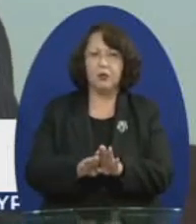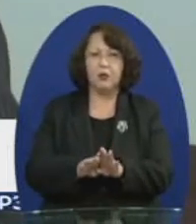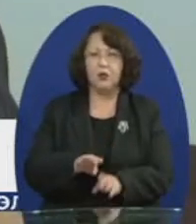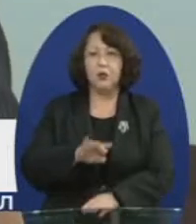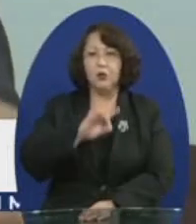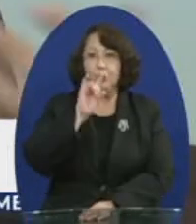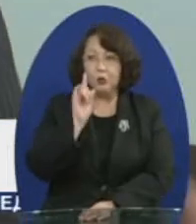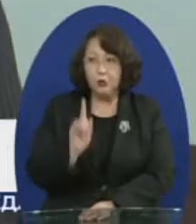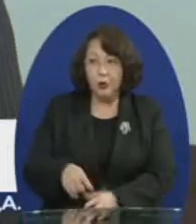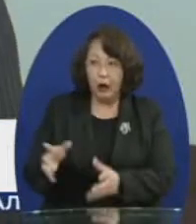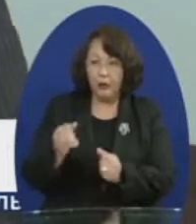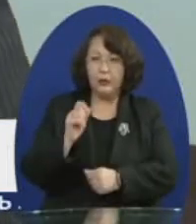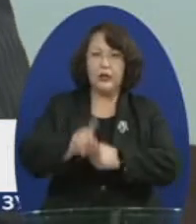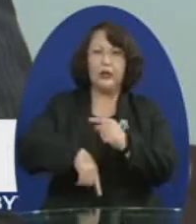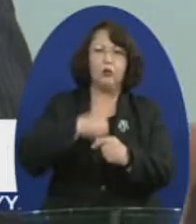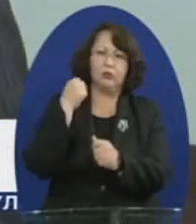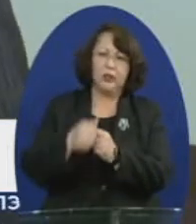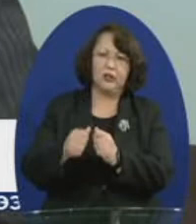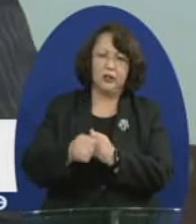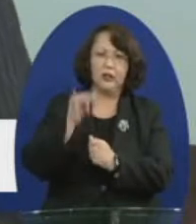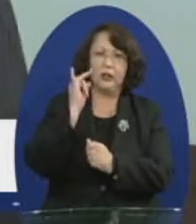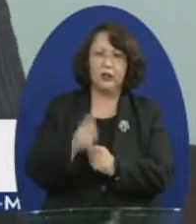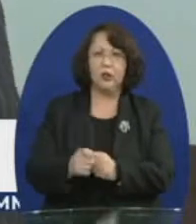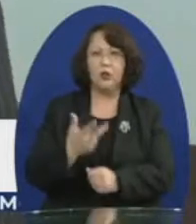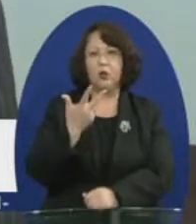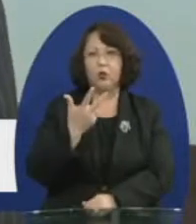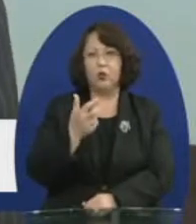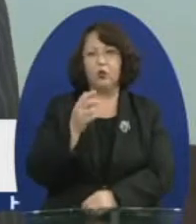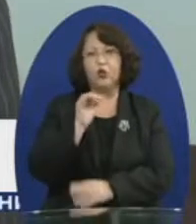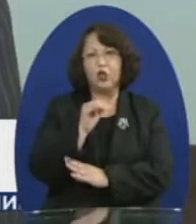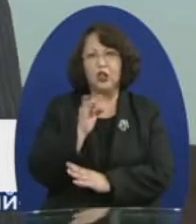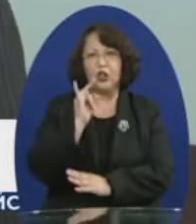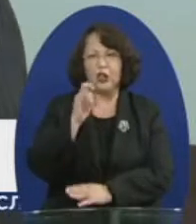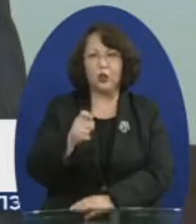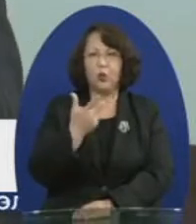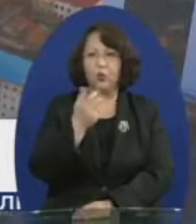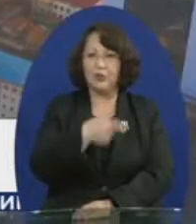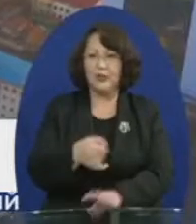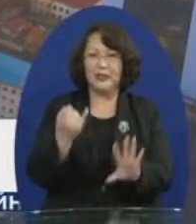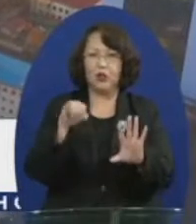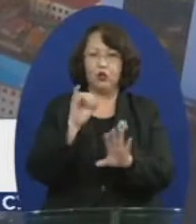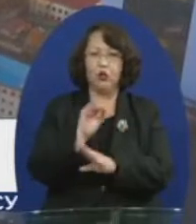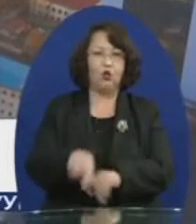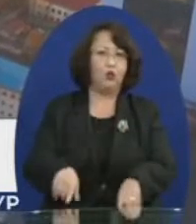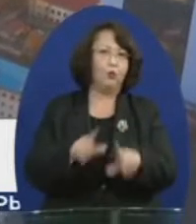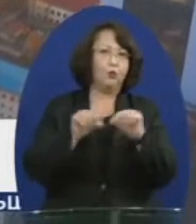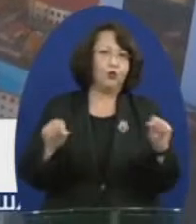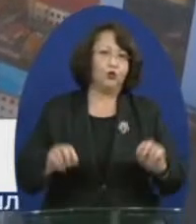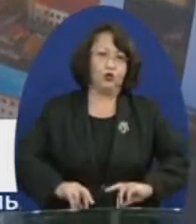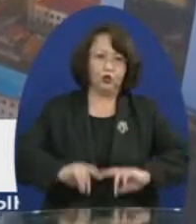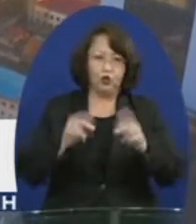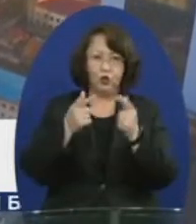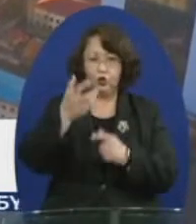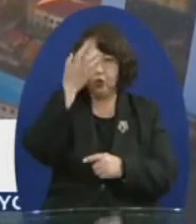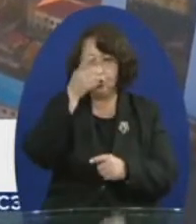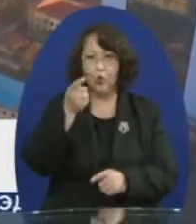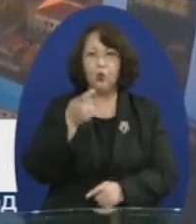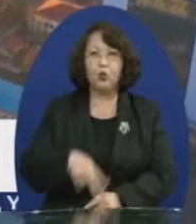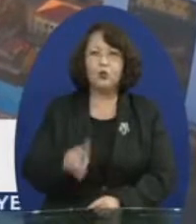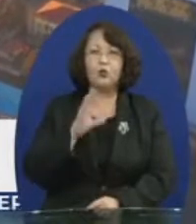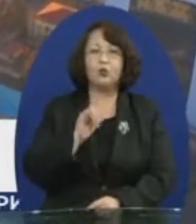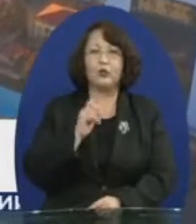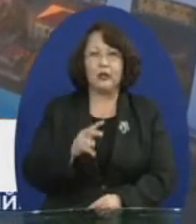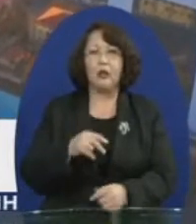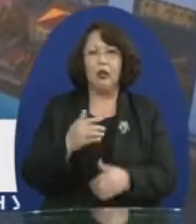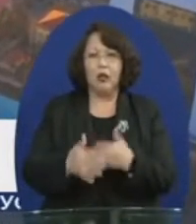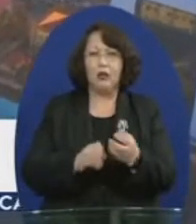За тэгээд зөвшөөрөл анх авснаасаа илүү цаг зарлаад дунджаар 30-60 хоног. Одоо энэ тийм баг. Төрийн хүнд суртал шатамжлахыг